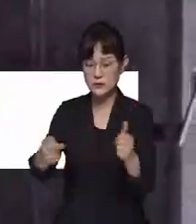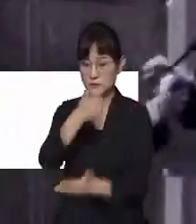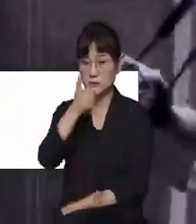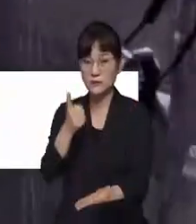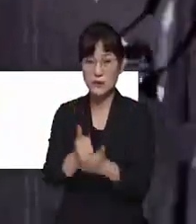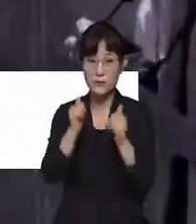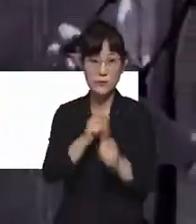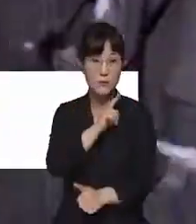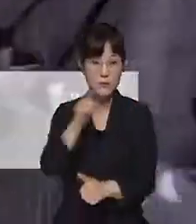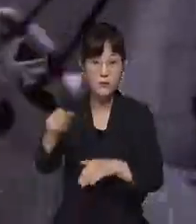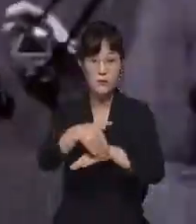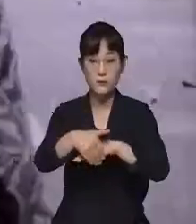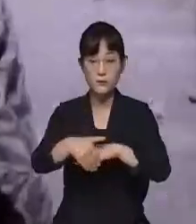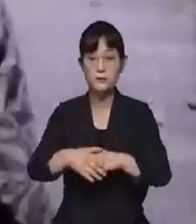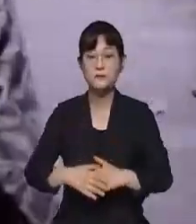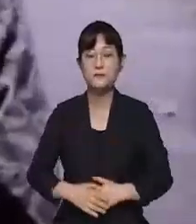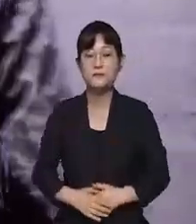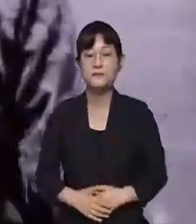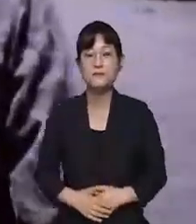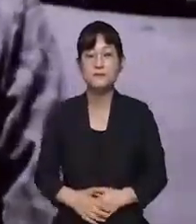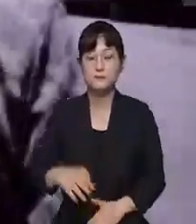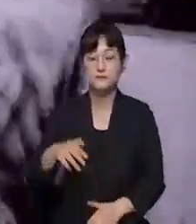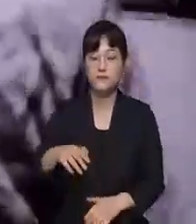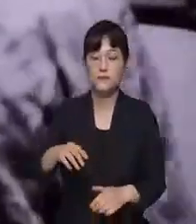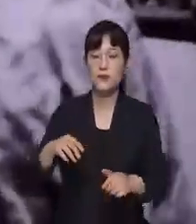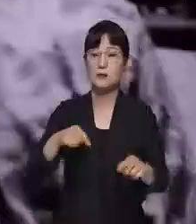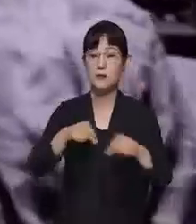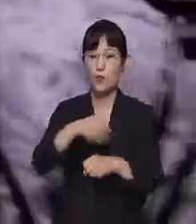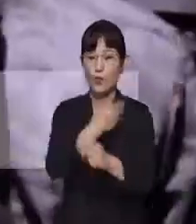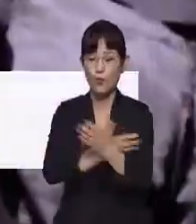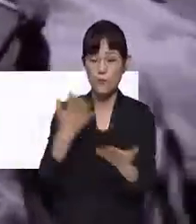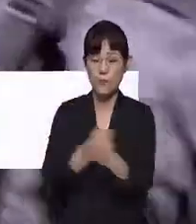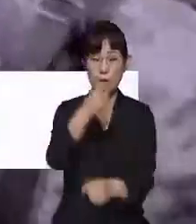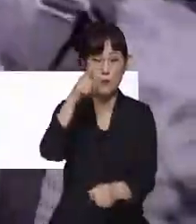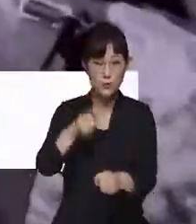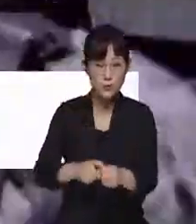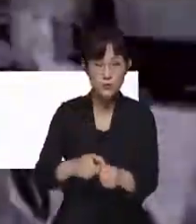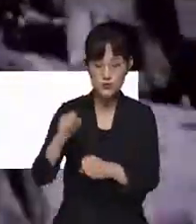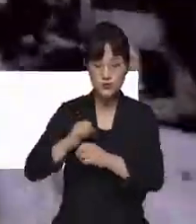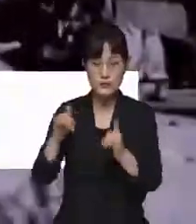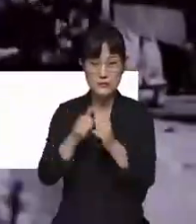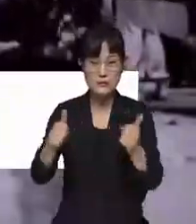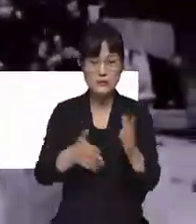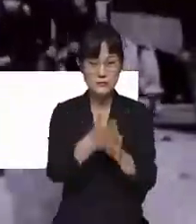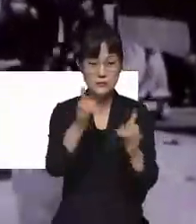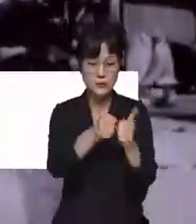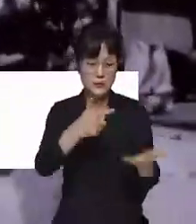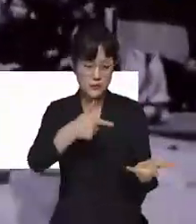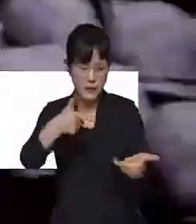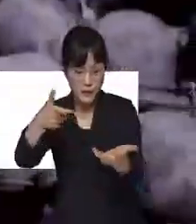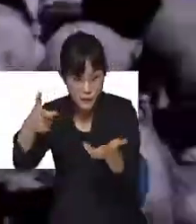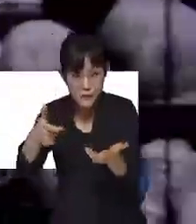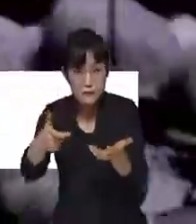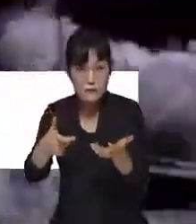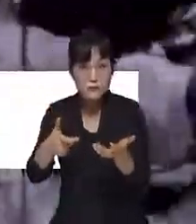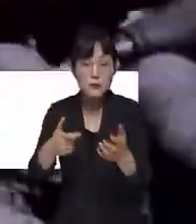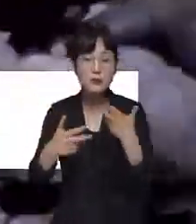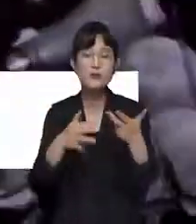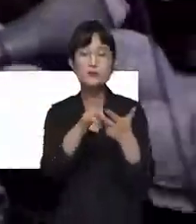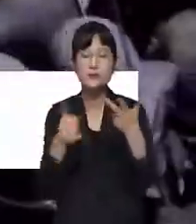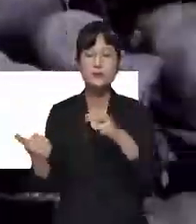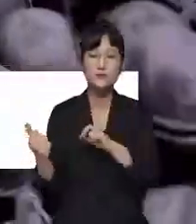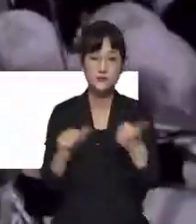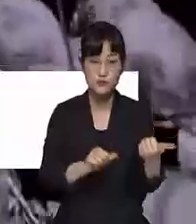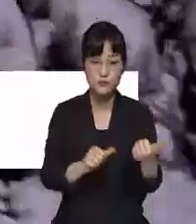살인죄로 고발하기로 했습니다. 정권 찬탈을 위해 총뿌리를 겨눈 군인들의 만행으로 도청에서 희생된 시민